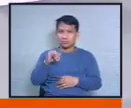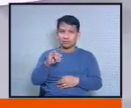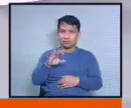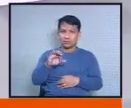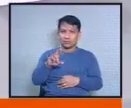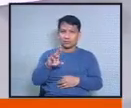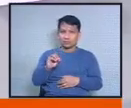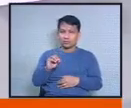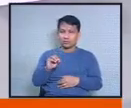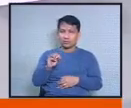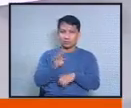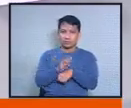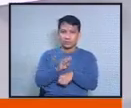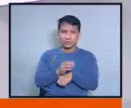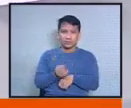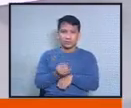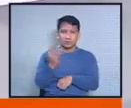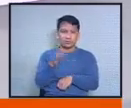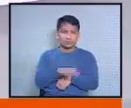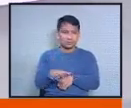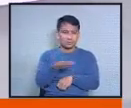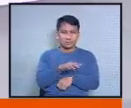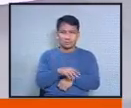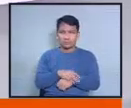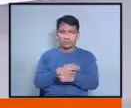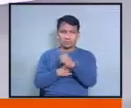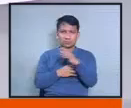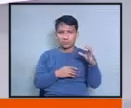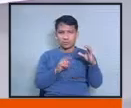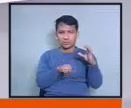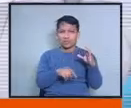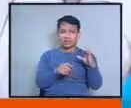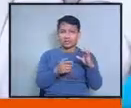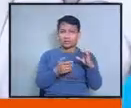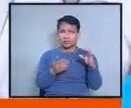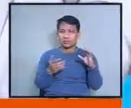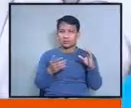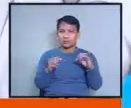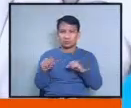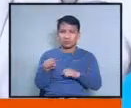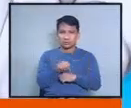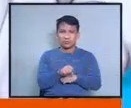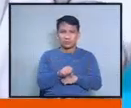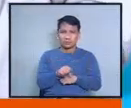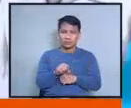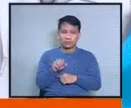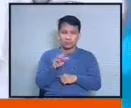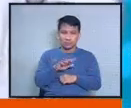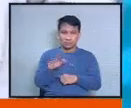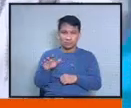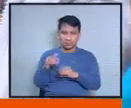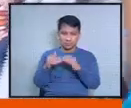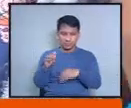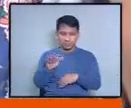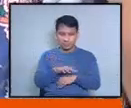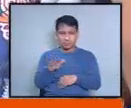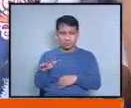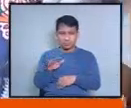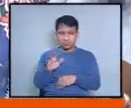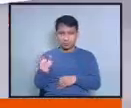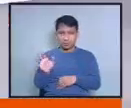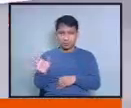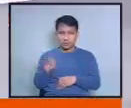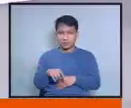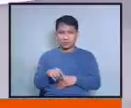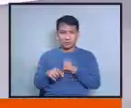micro-business. Ilan ho ba kayong lahat? 100 kanyo? 100 po, pero po yung may SS po ay 50 po. Oh, so hindi